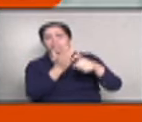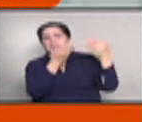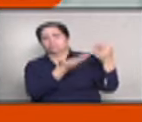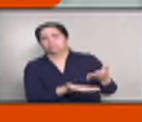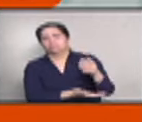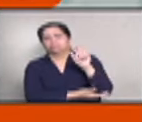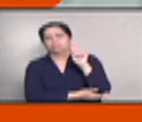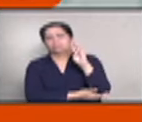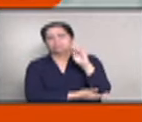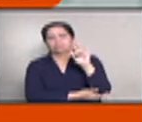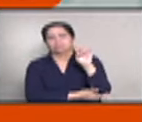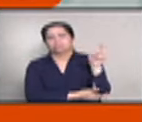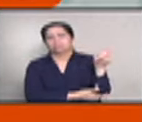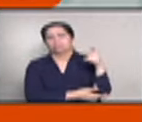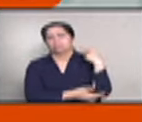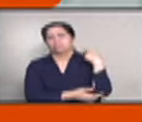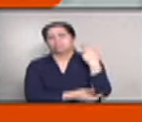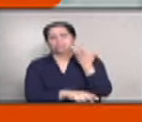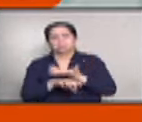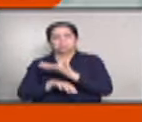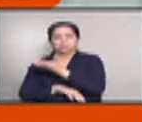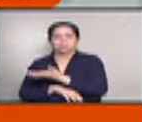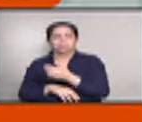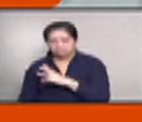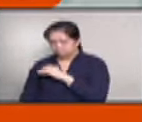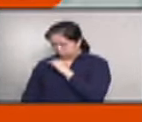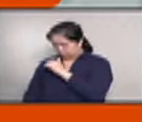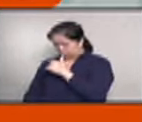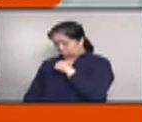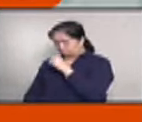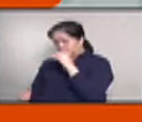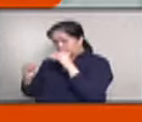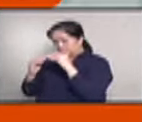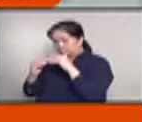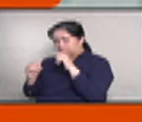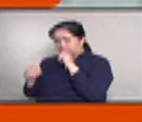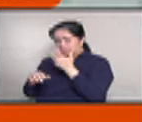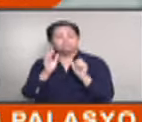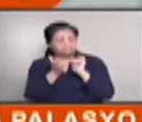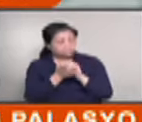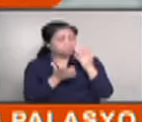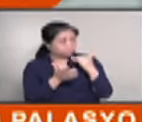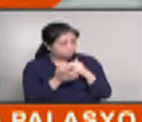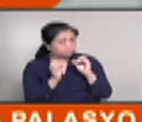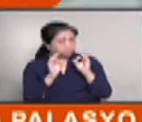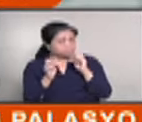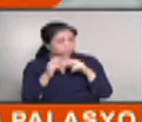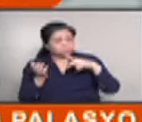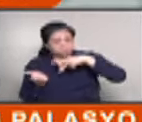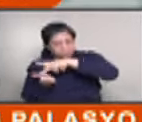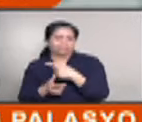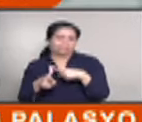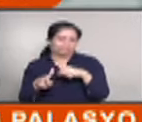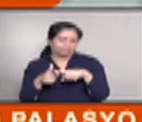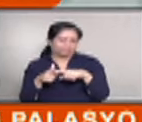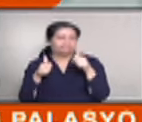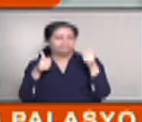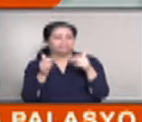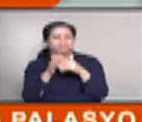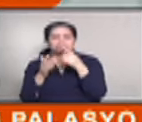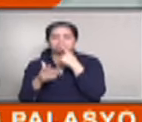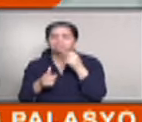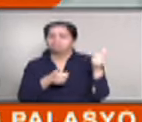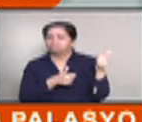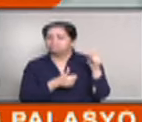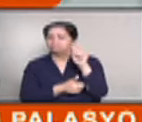itong si Attorney dahil meron po itong niloko. Fair enough? Fair enough, pero hindi naman po ako kung ganyan. Pero kung babayaran niyo po siya, pwede kong sabihin